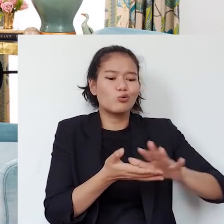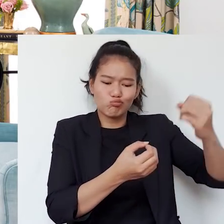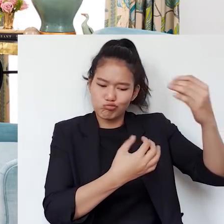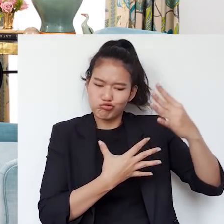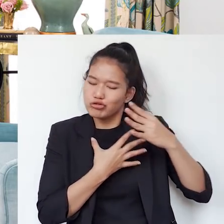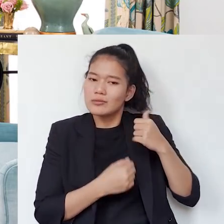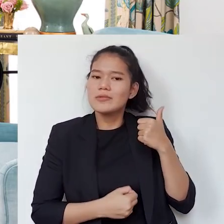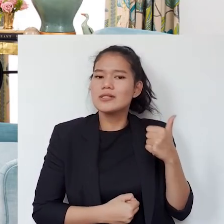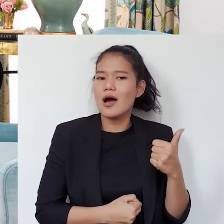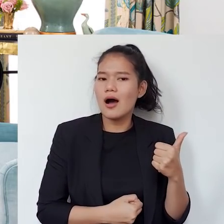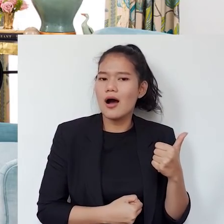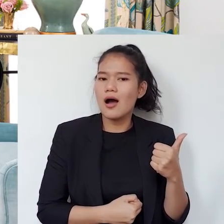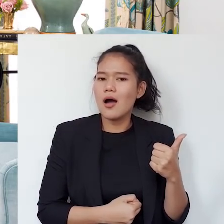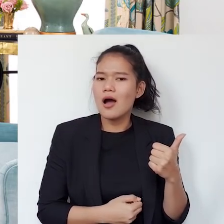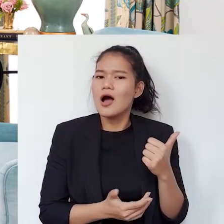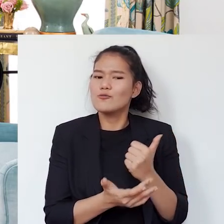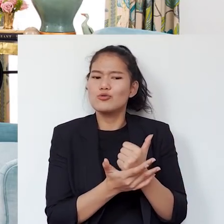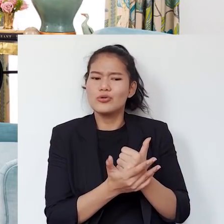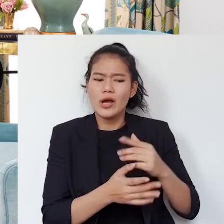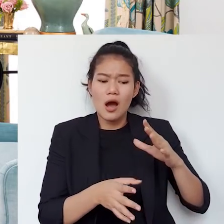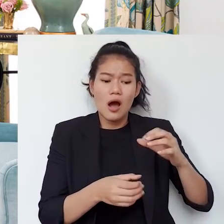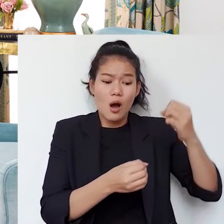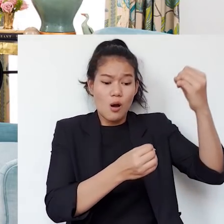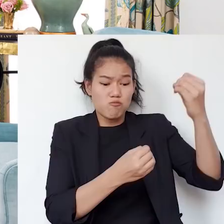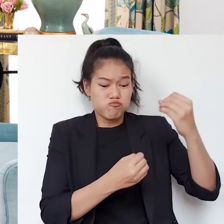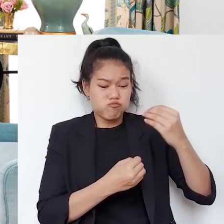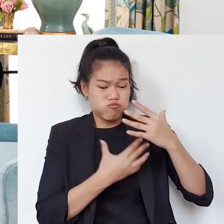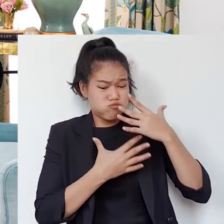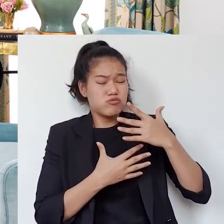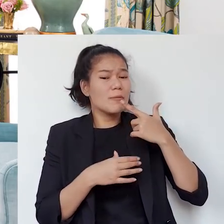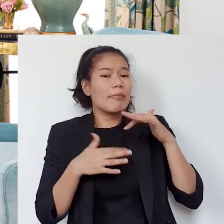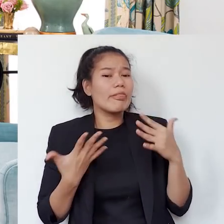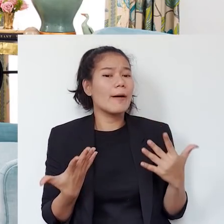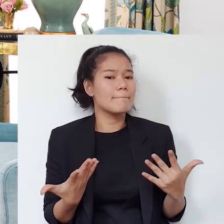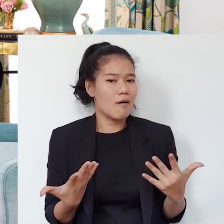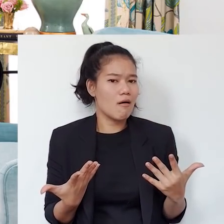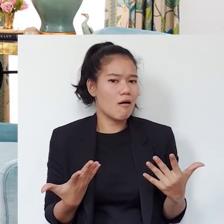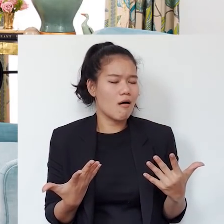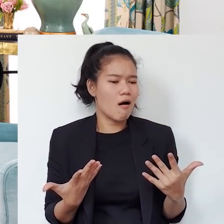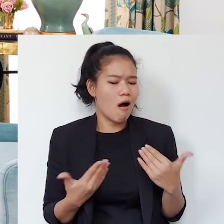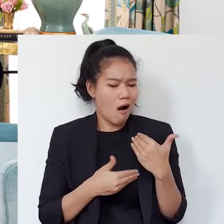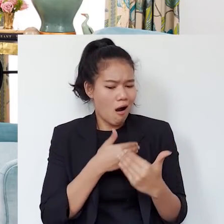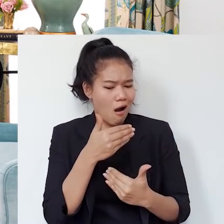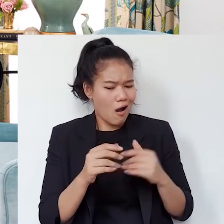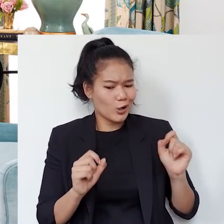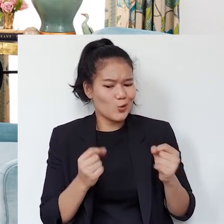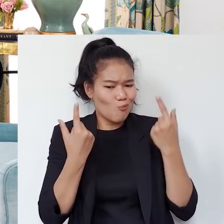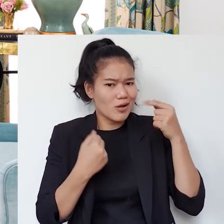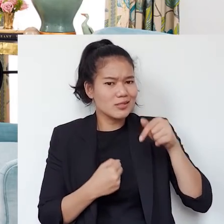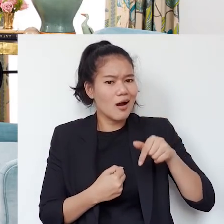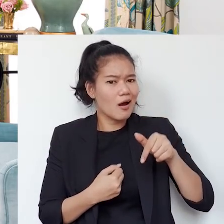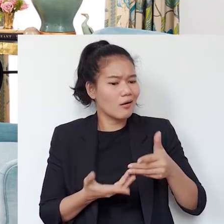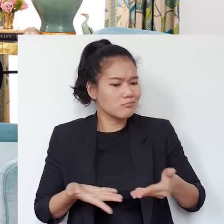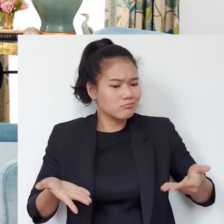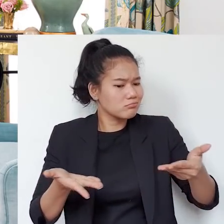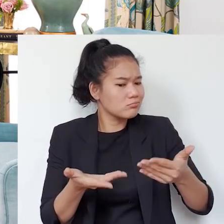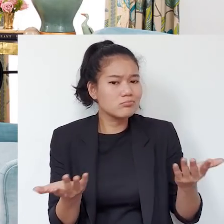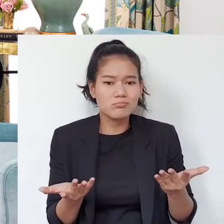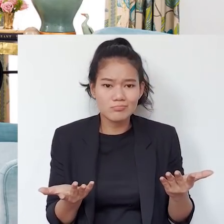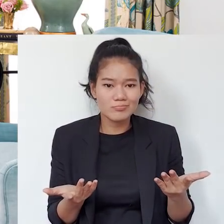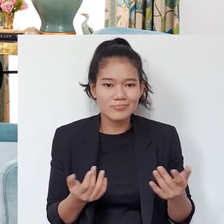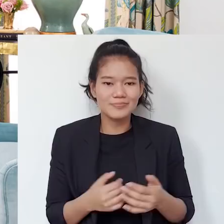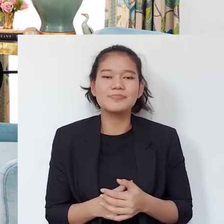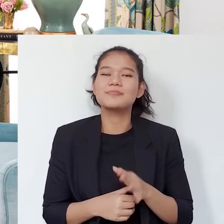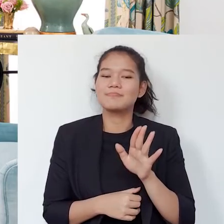Kudus. Dan bagaimana bentuk dipenuhi Roh Kudus itu dalam kehidupan kita di masa sekarang. Mari